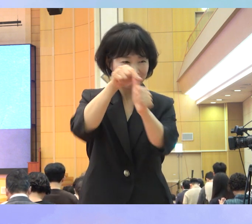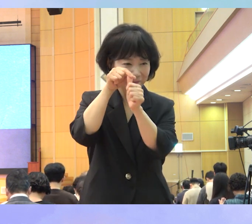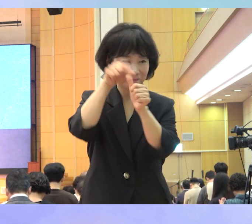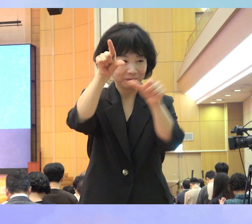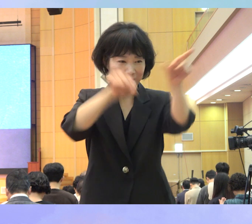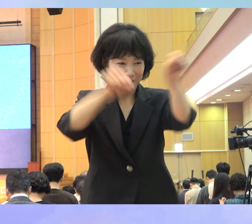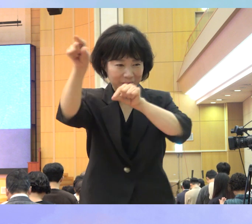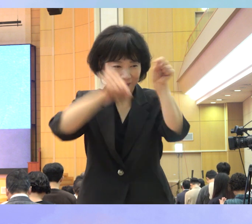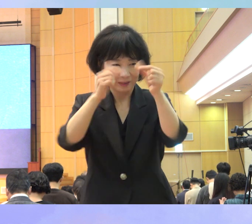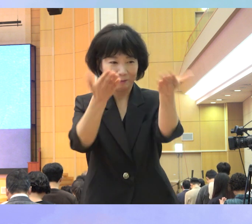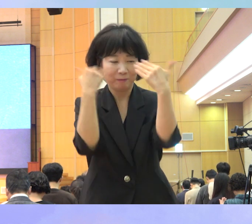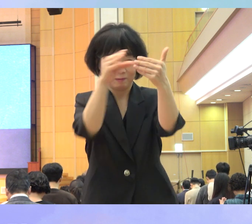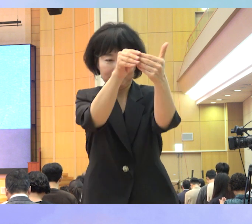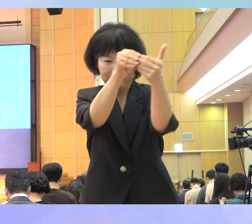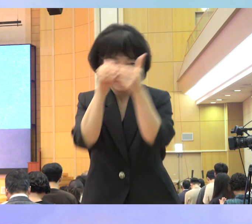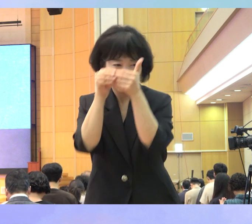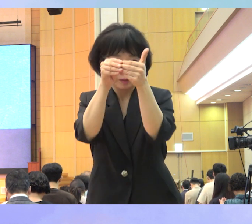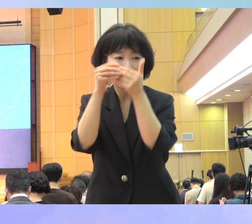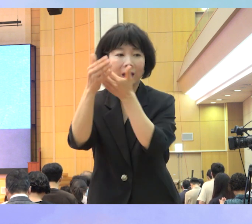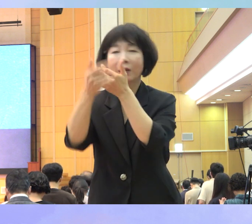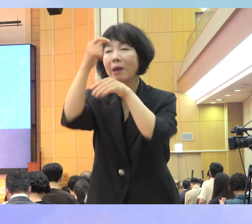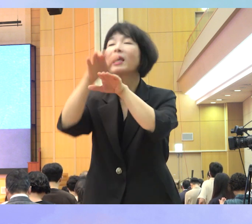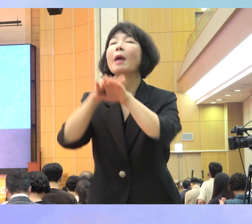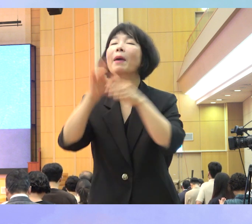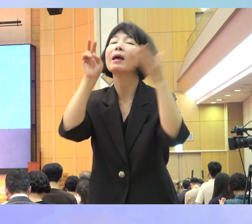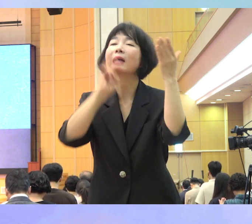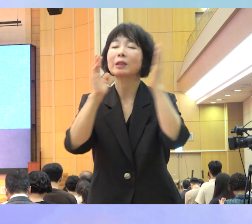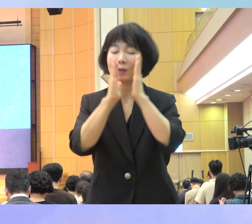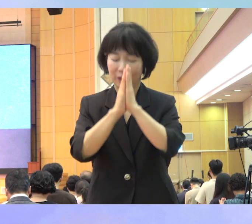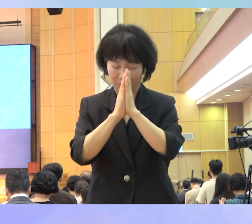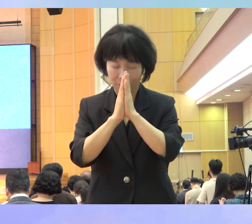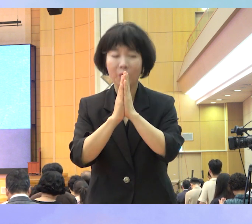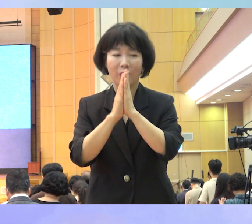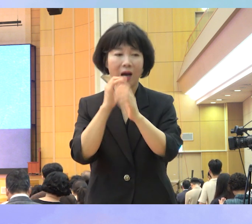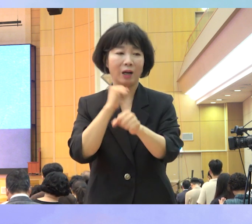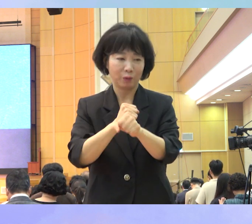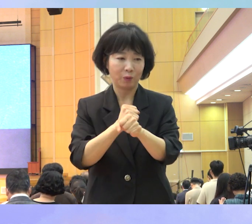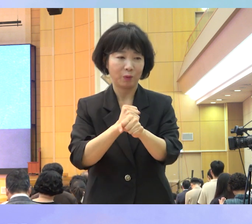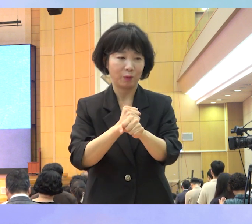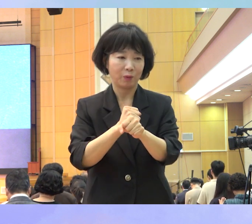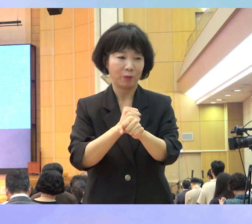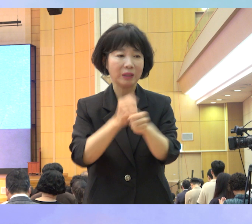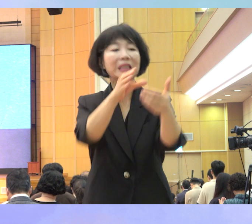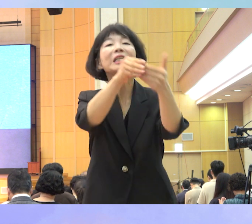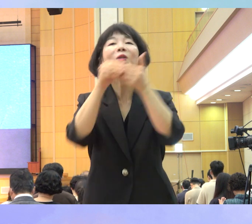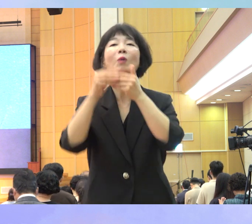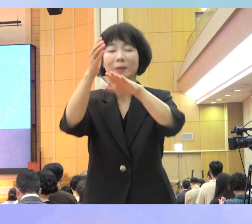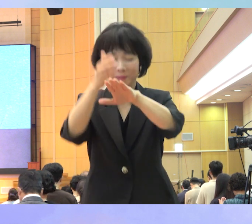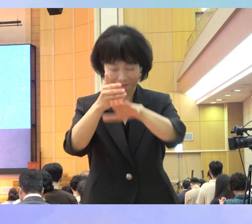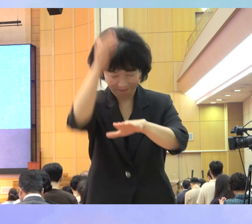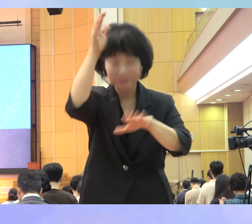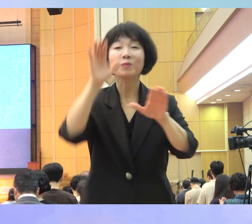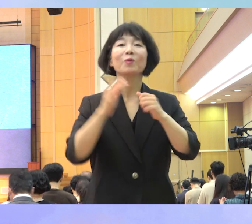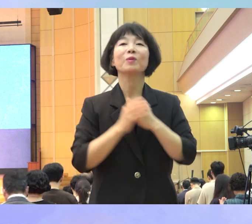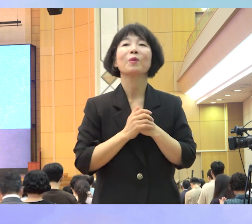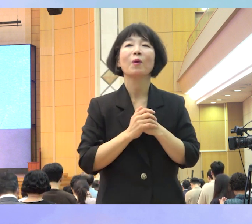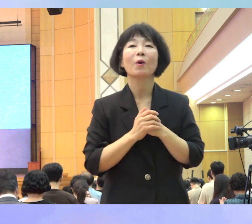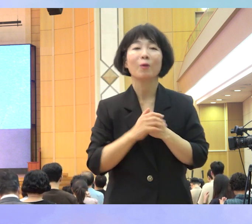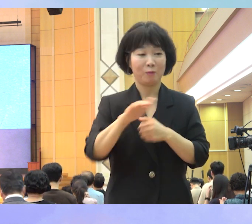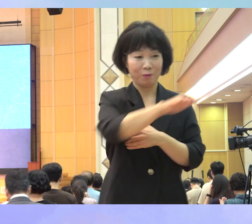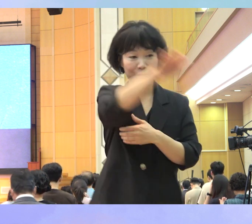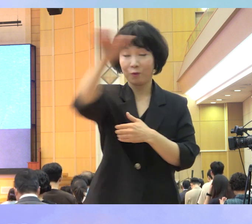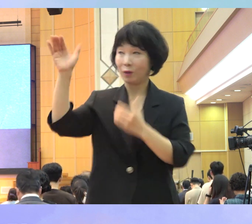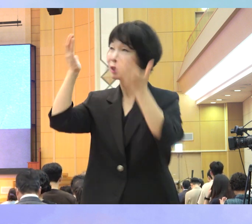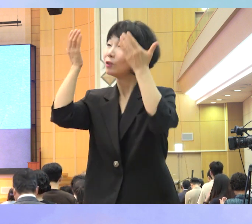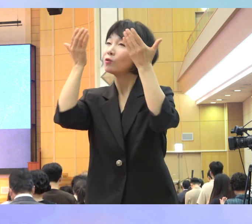전에 나와서 하나님을 예배하고 찬양하고 높여드리게 하심을 감사합니다. 오늘